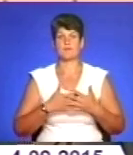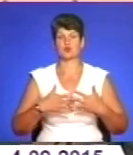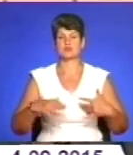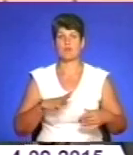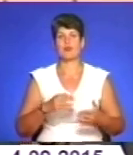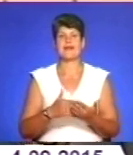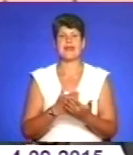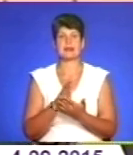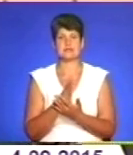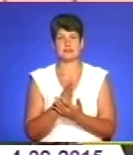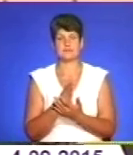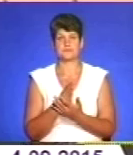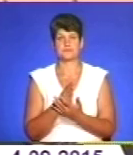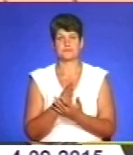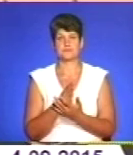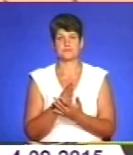якісна, і